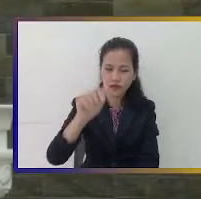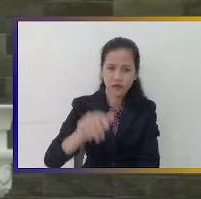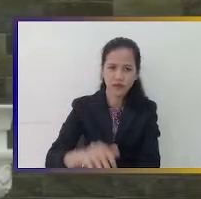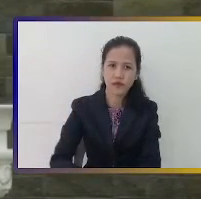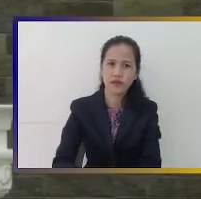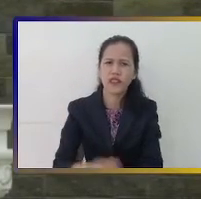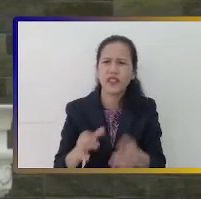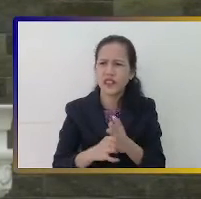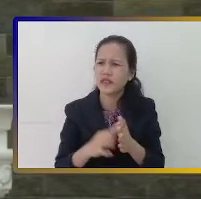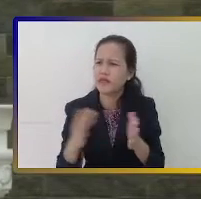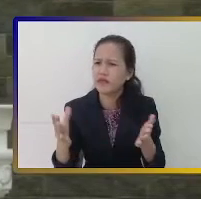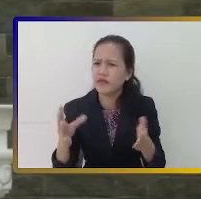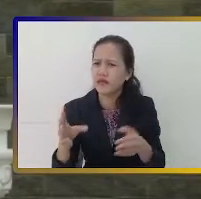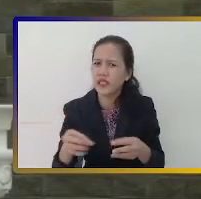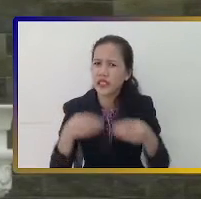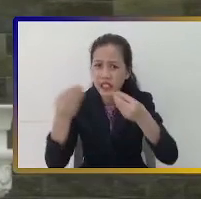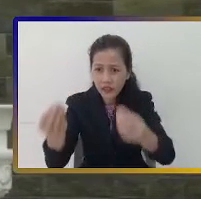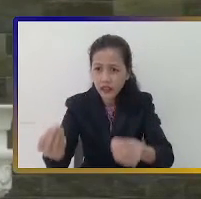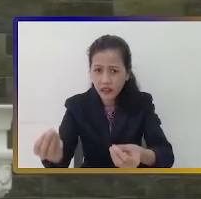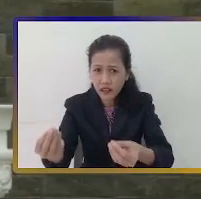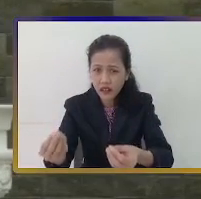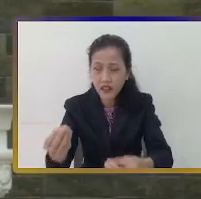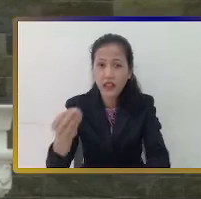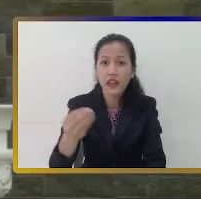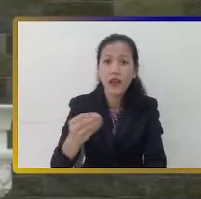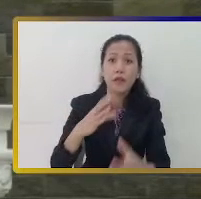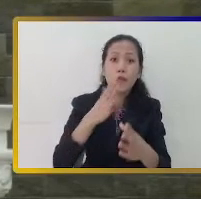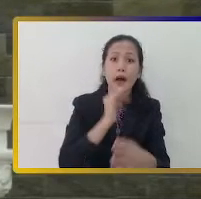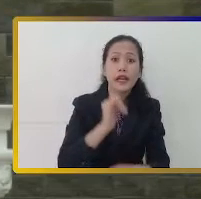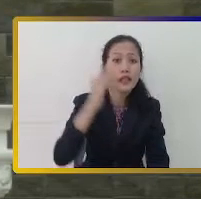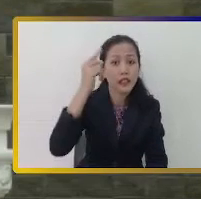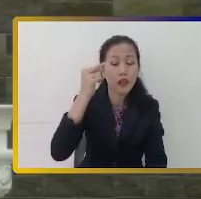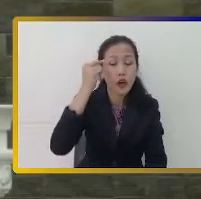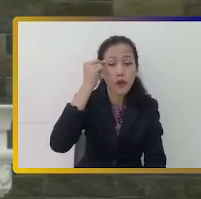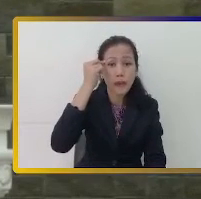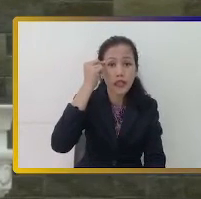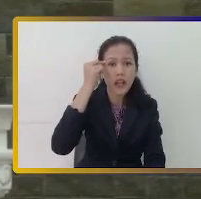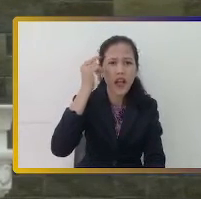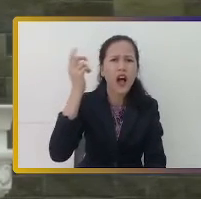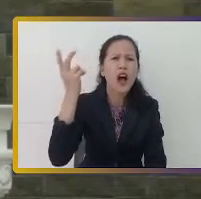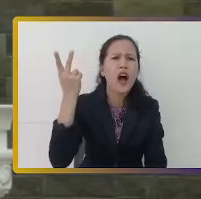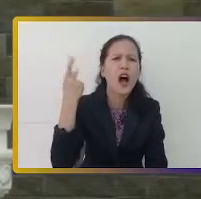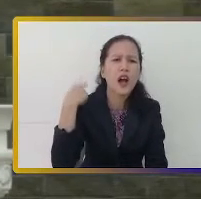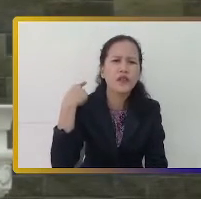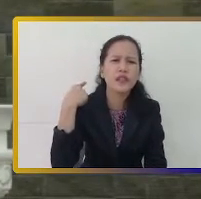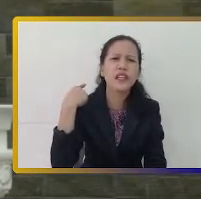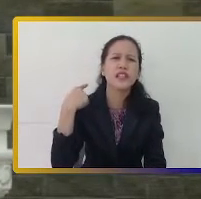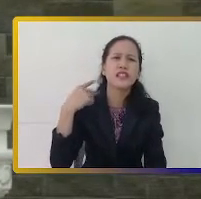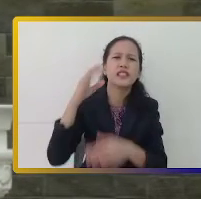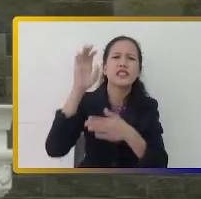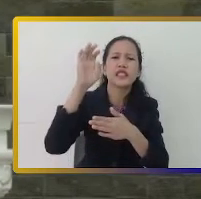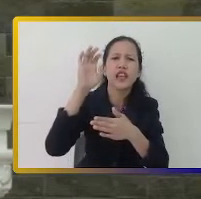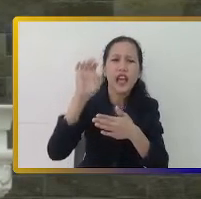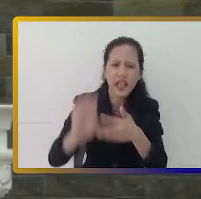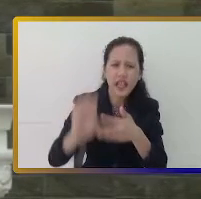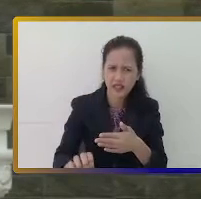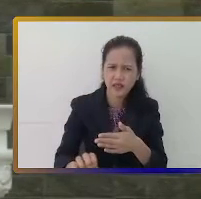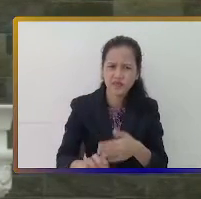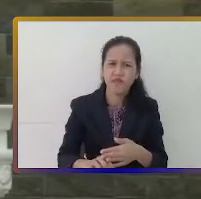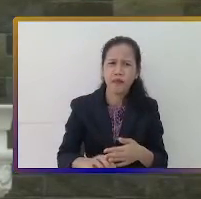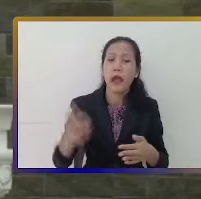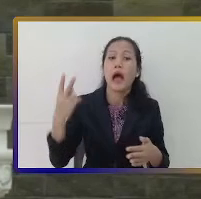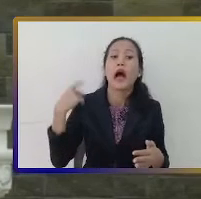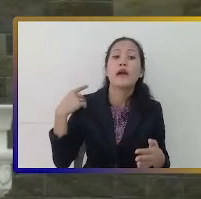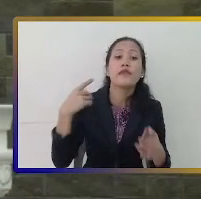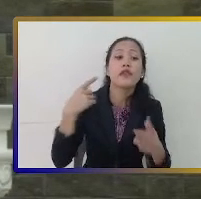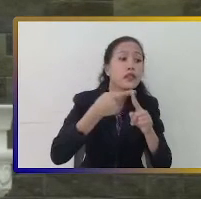yan. And if you trace every ayuda, isa lang po pinanggagalingan po yan. Sino?